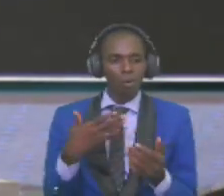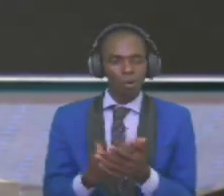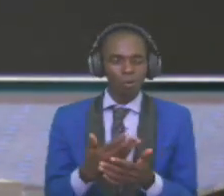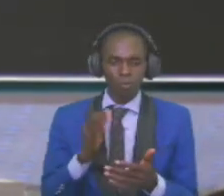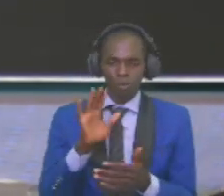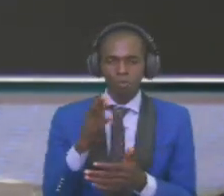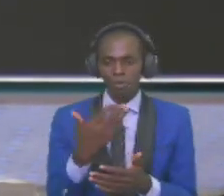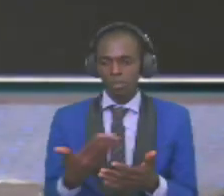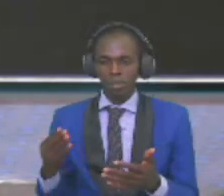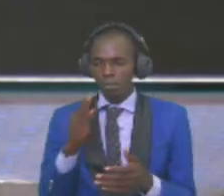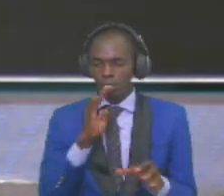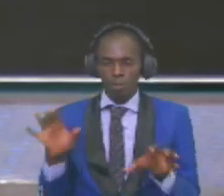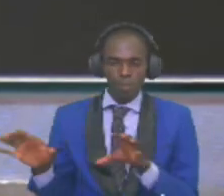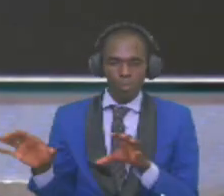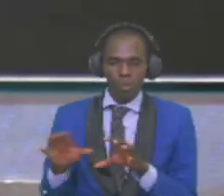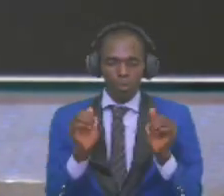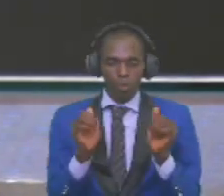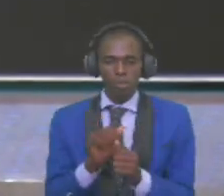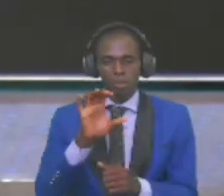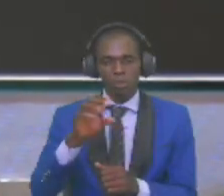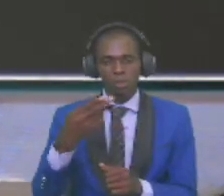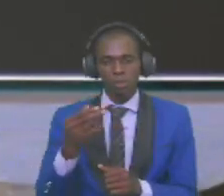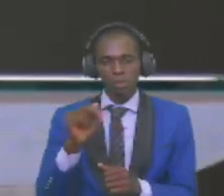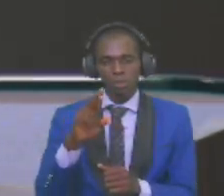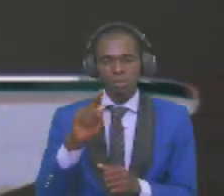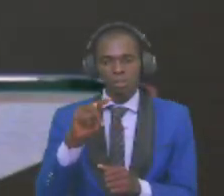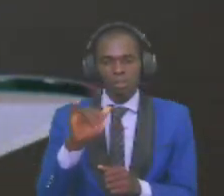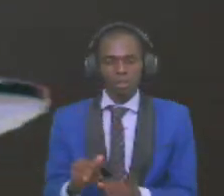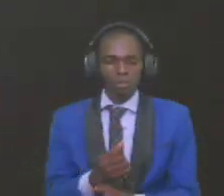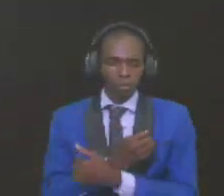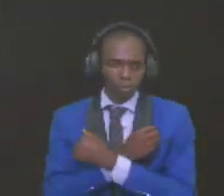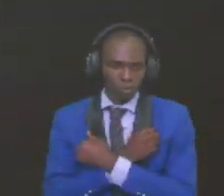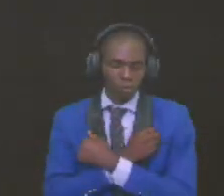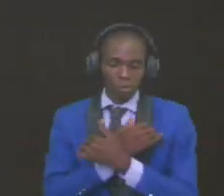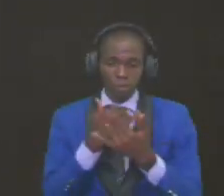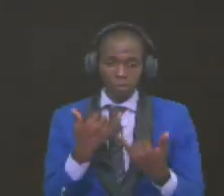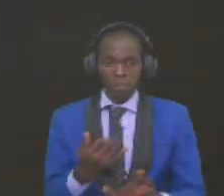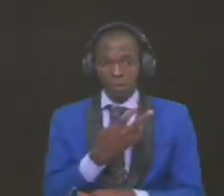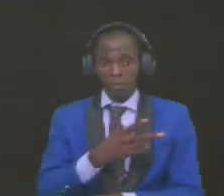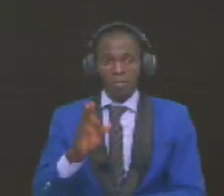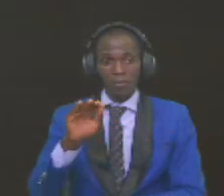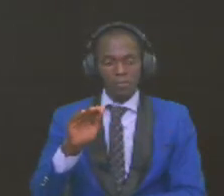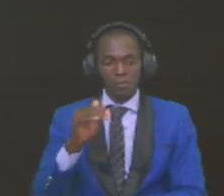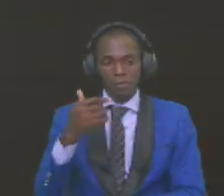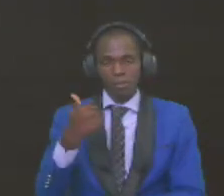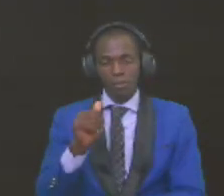se fasse avec la charité et puis verser 15